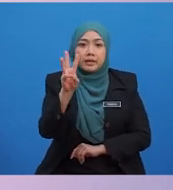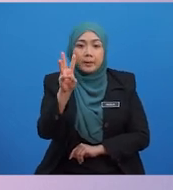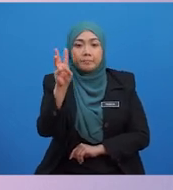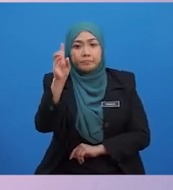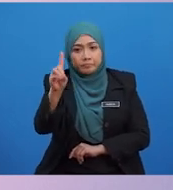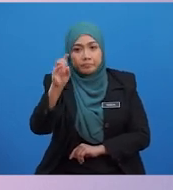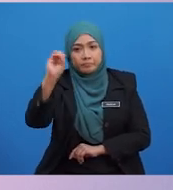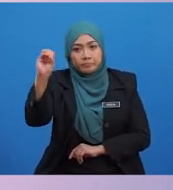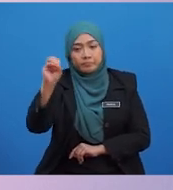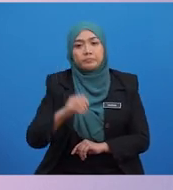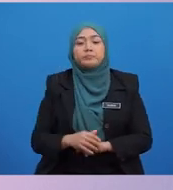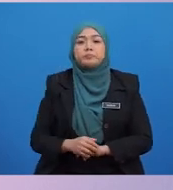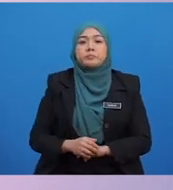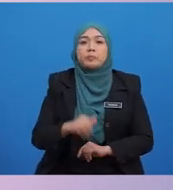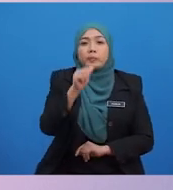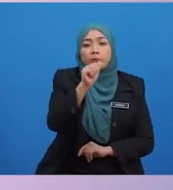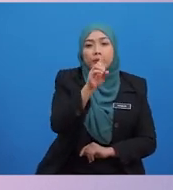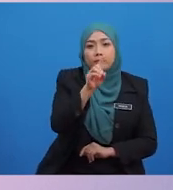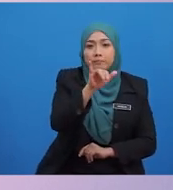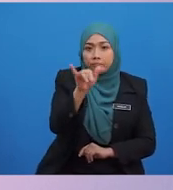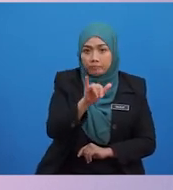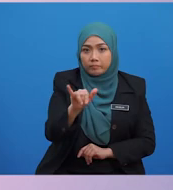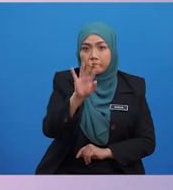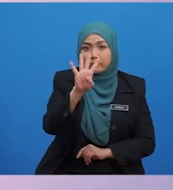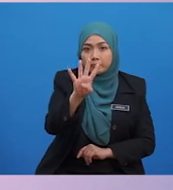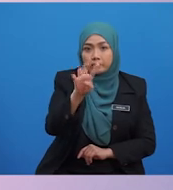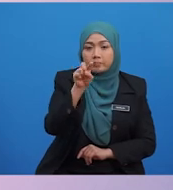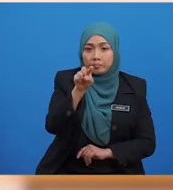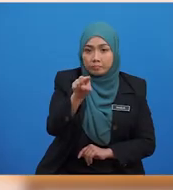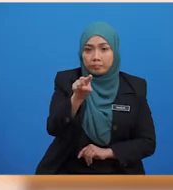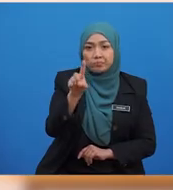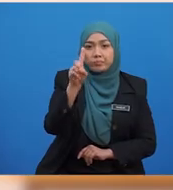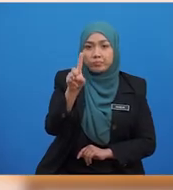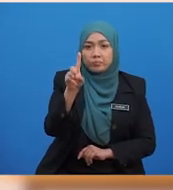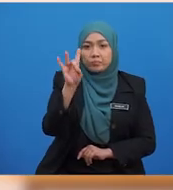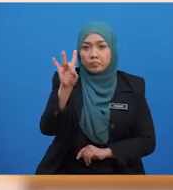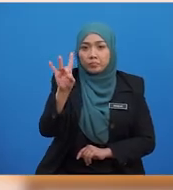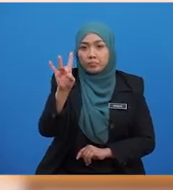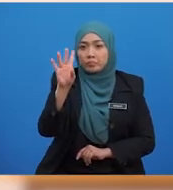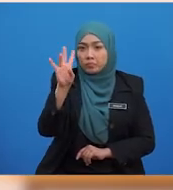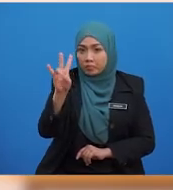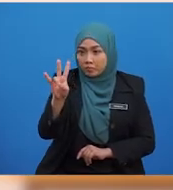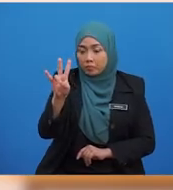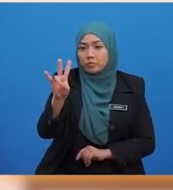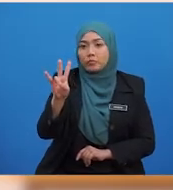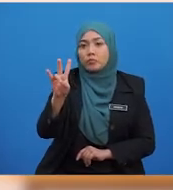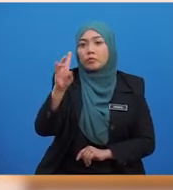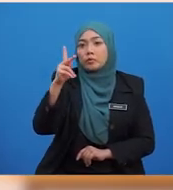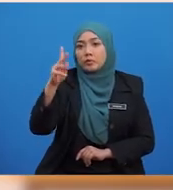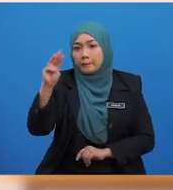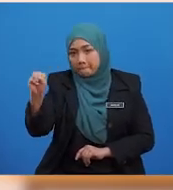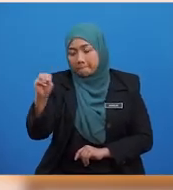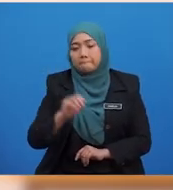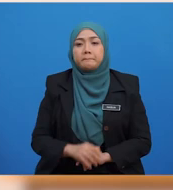40-an 187 KM akan tetapi kita belum menjawab soalnya